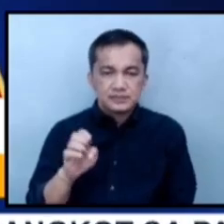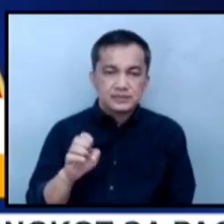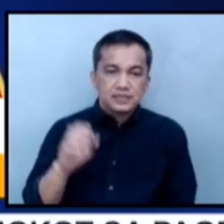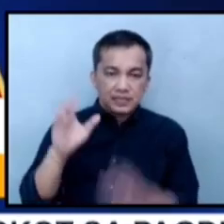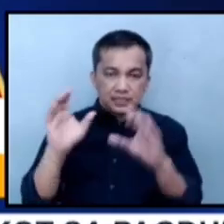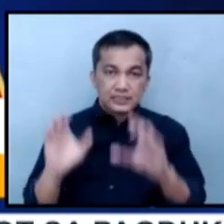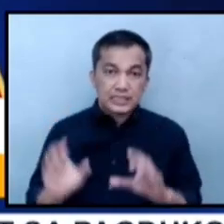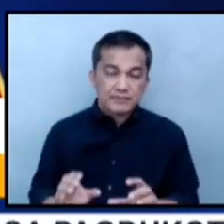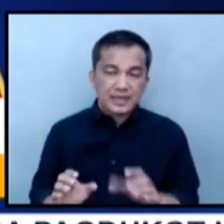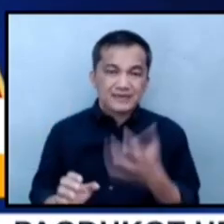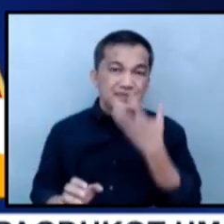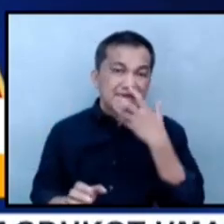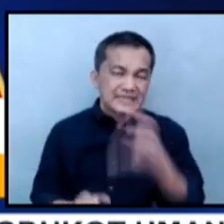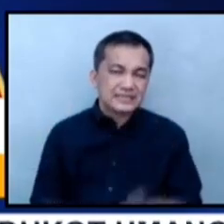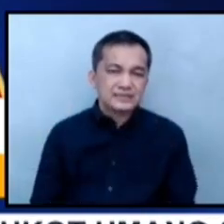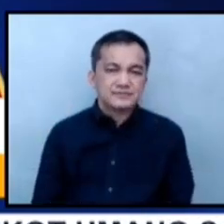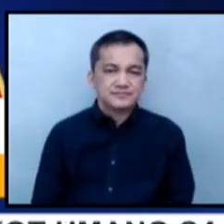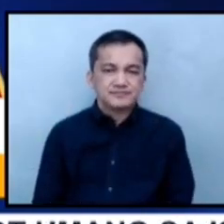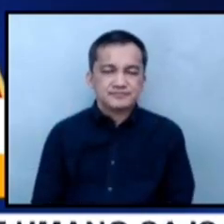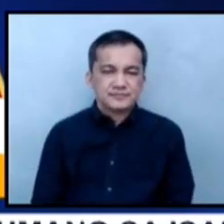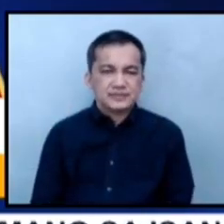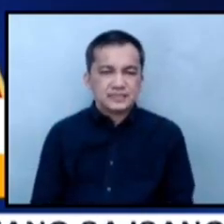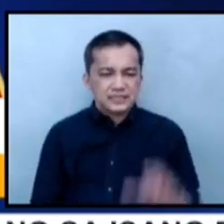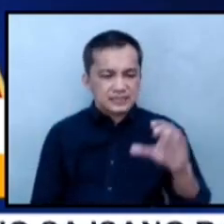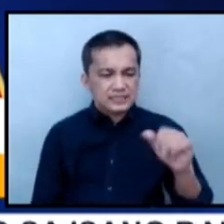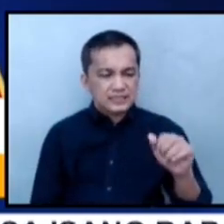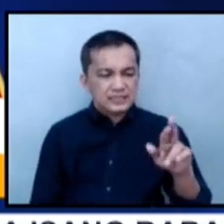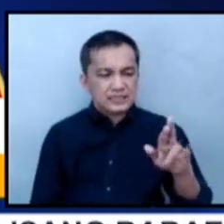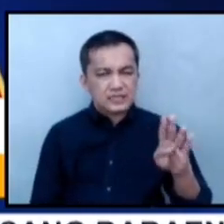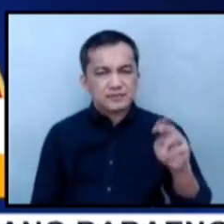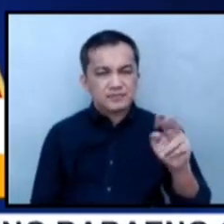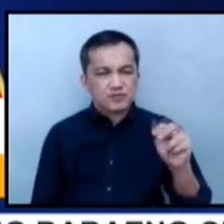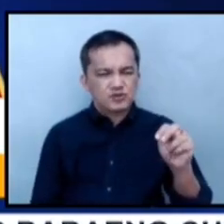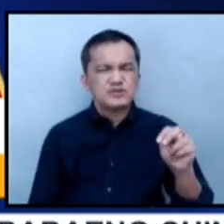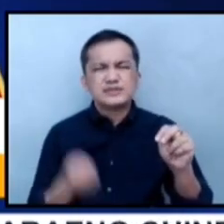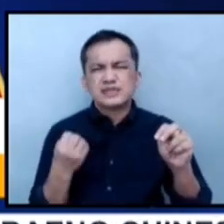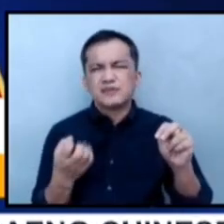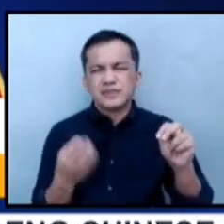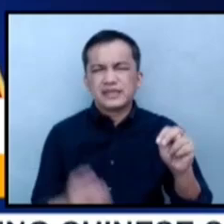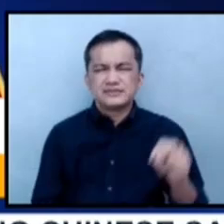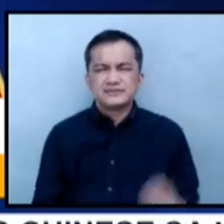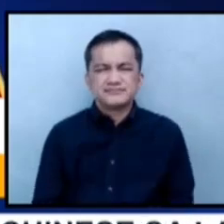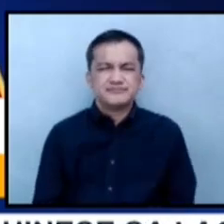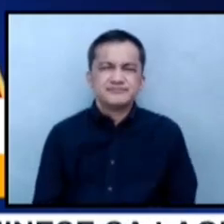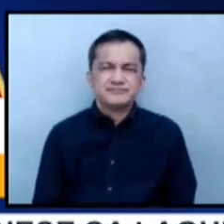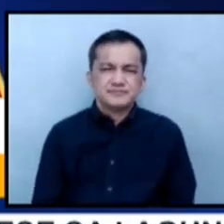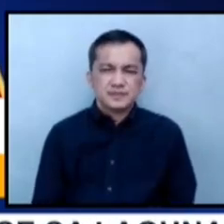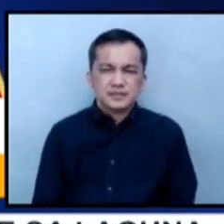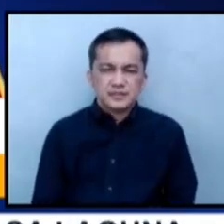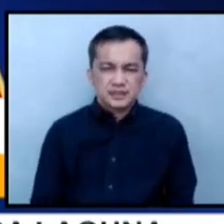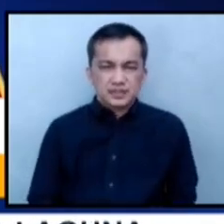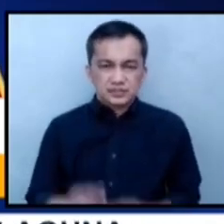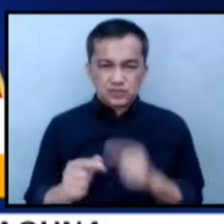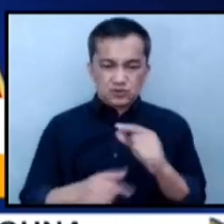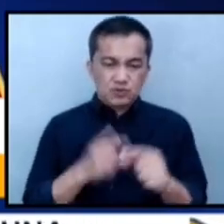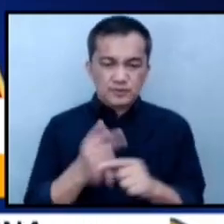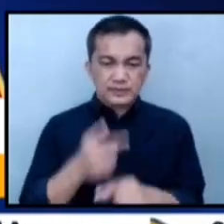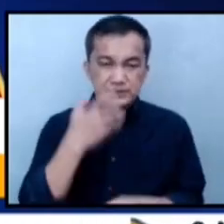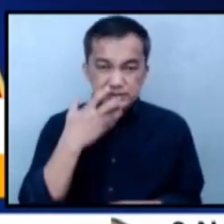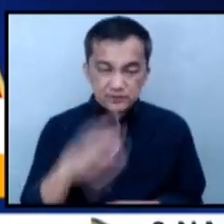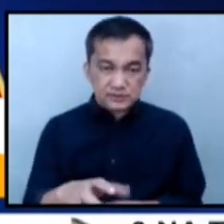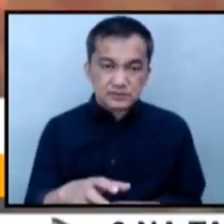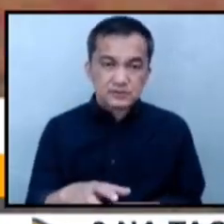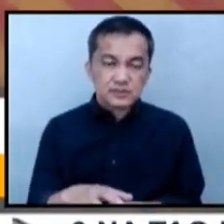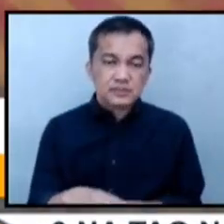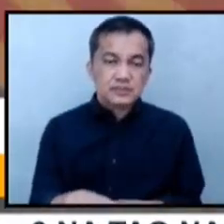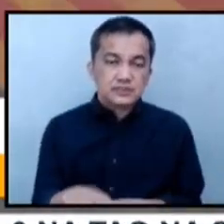dahil sa ang dami ng Carbon sa atmosphere at kapag po nagkakaroon ng tinatawag natin global warming mas nagiging